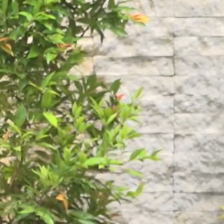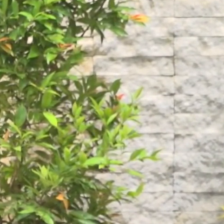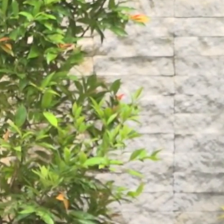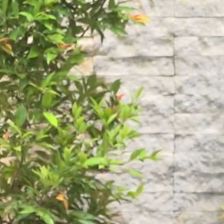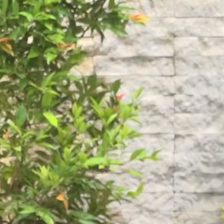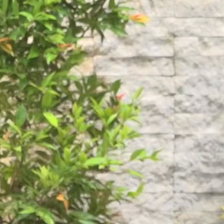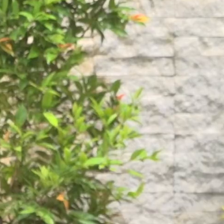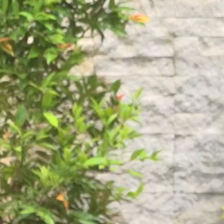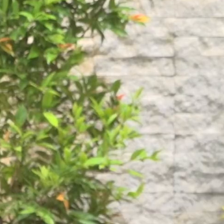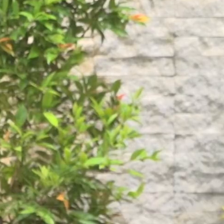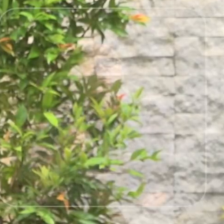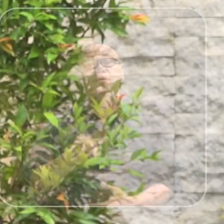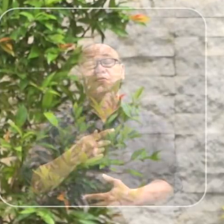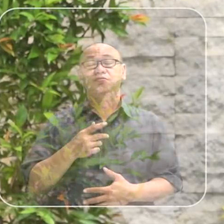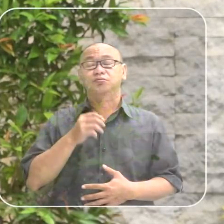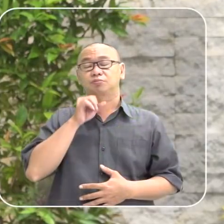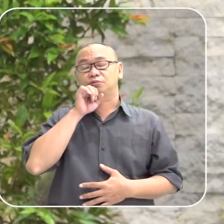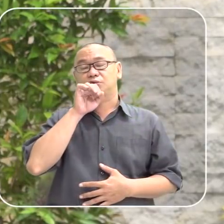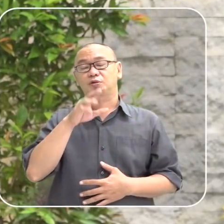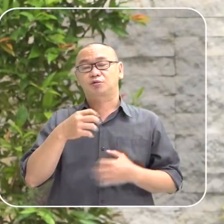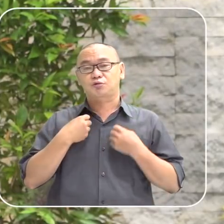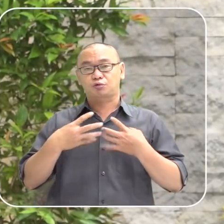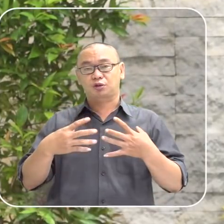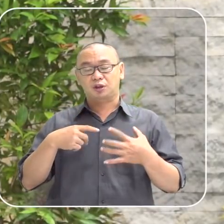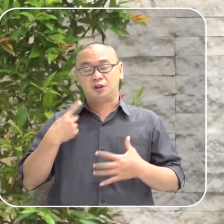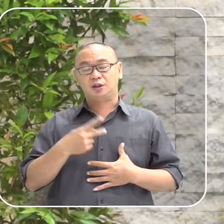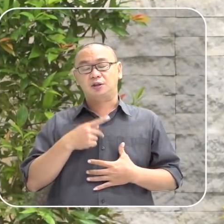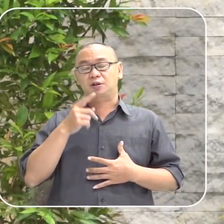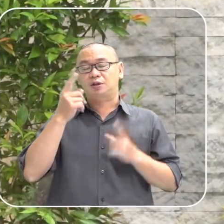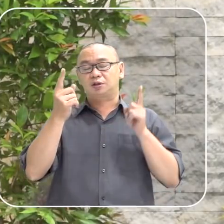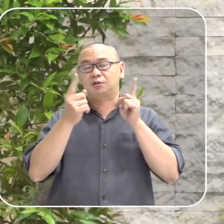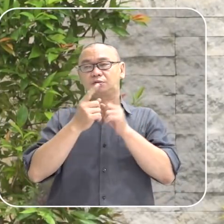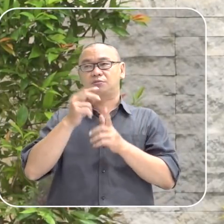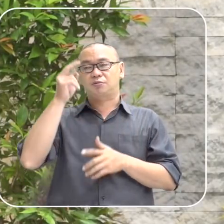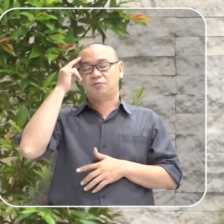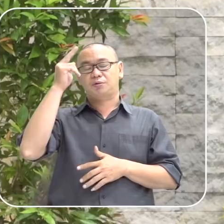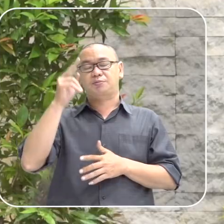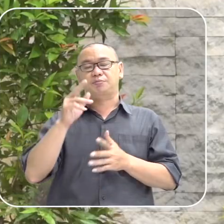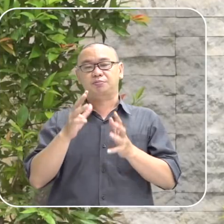Kini kita akan mengakui dosa-dosa kita di hadapan Tuhan. Mari kita berdoa.